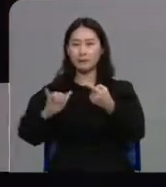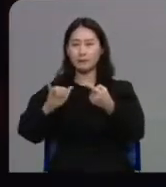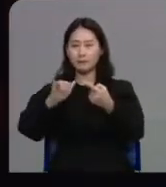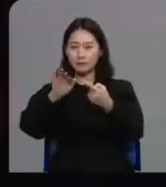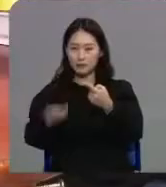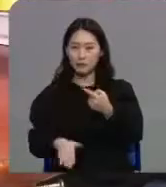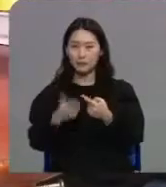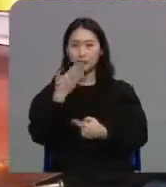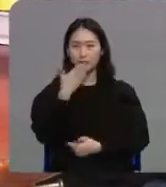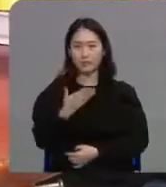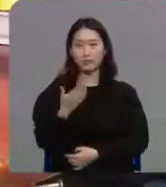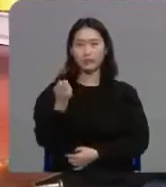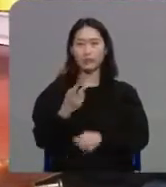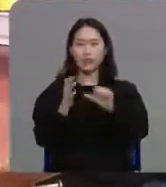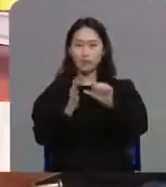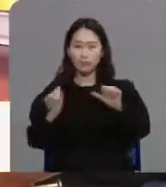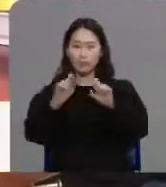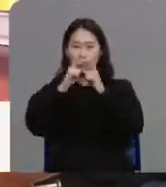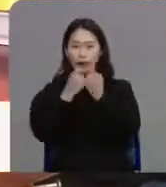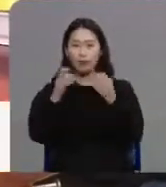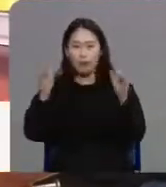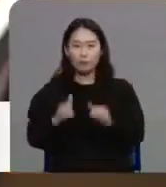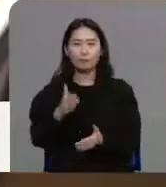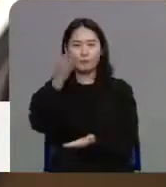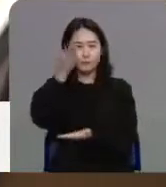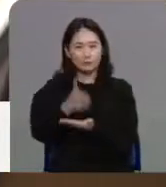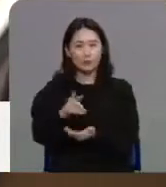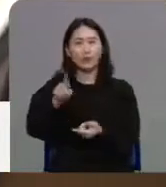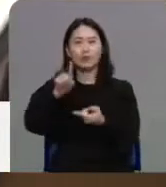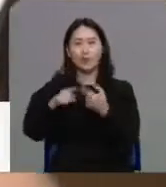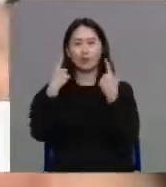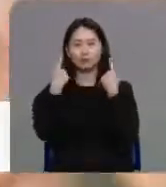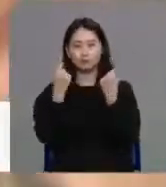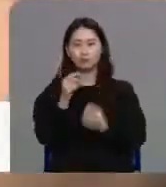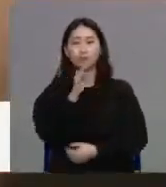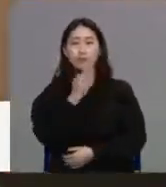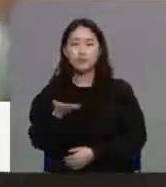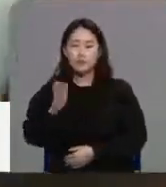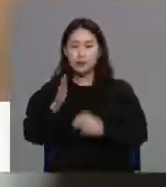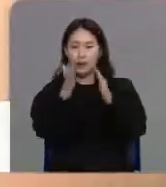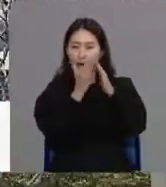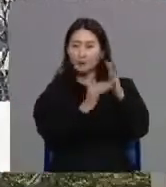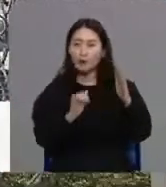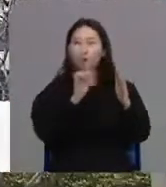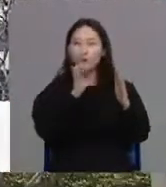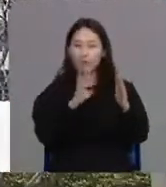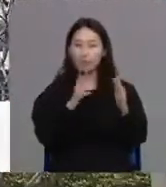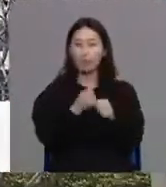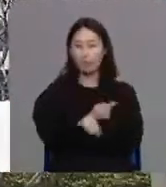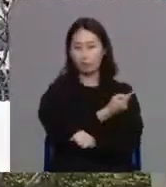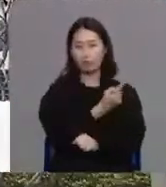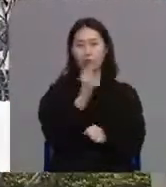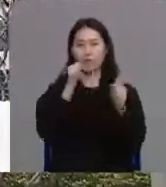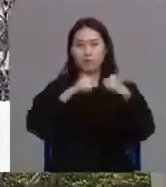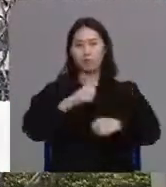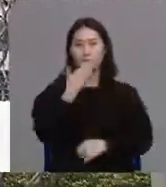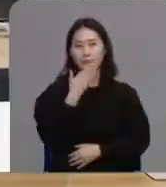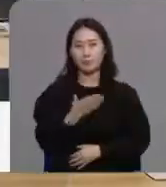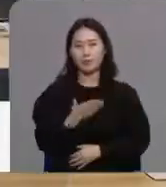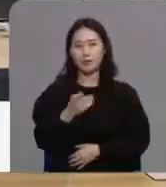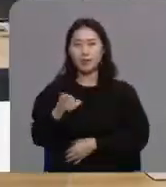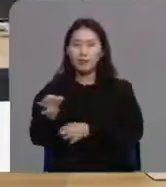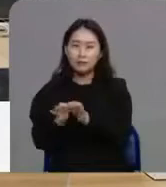사적 모임 금지는 그대로 유지되지만 쉽게 가족에 한해 예외가 적용됩니다 전라북도는 자영업자들의